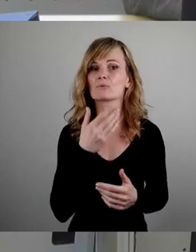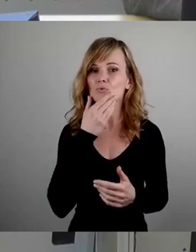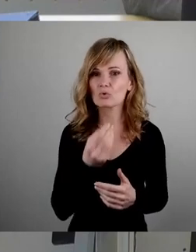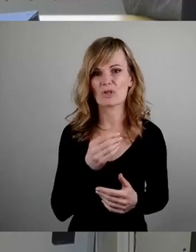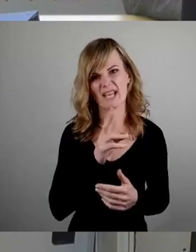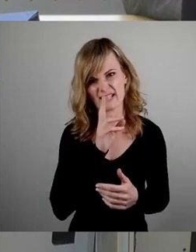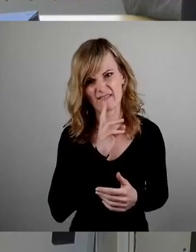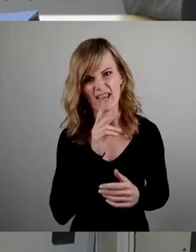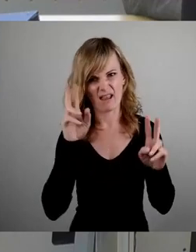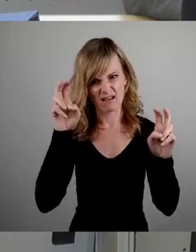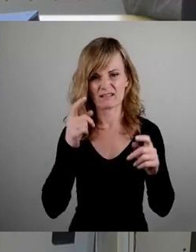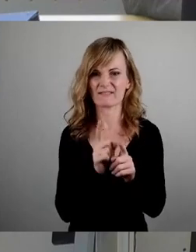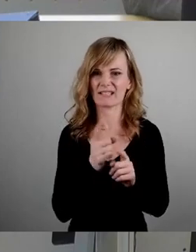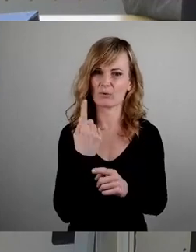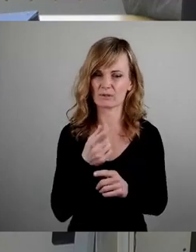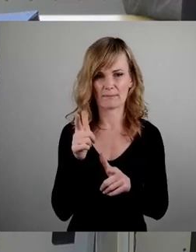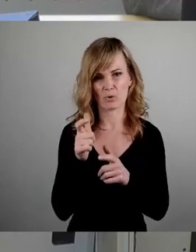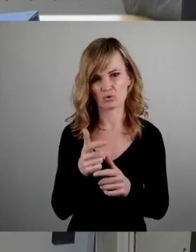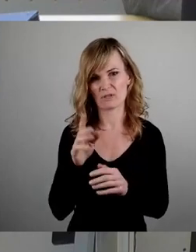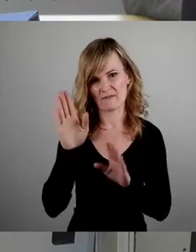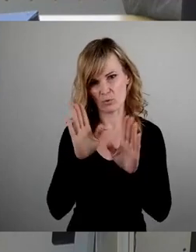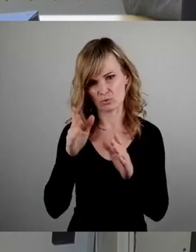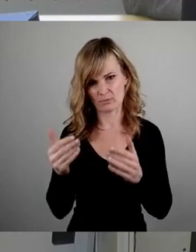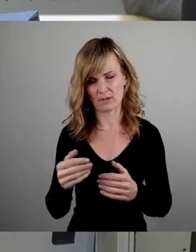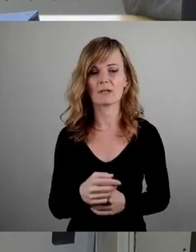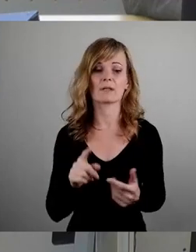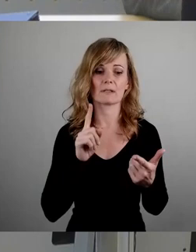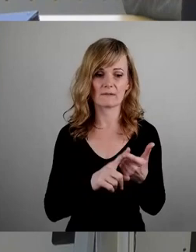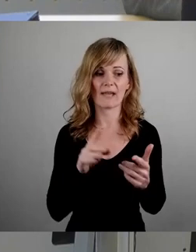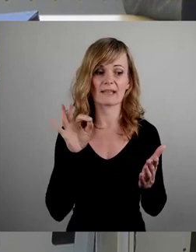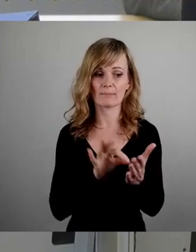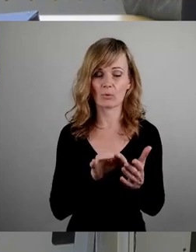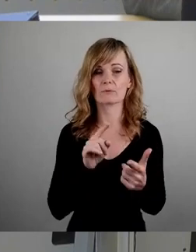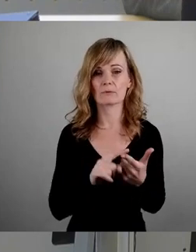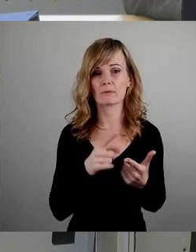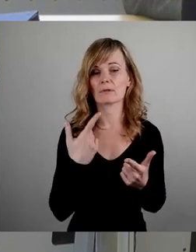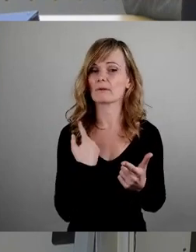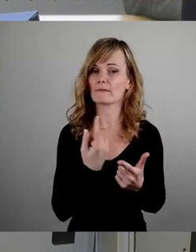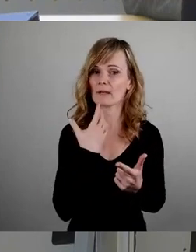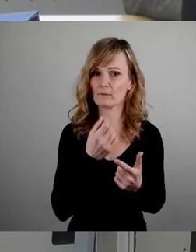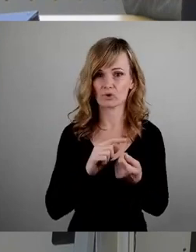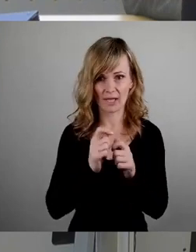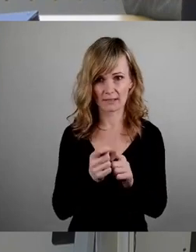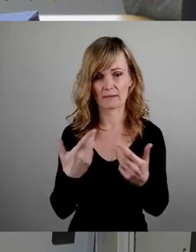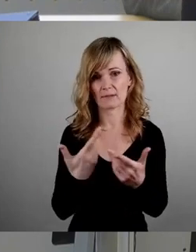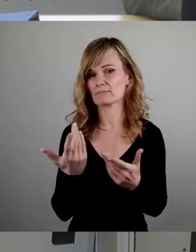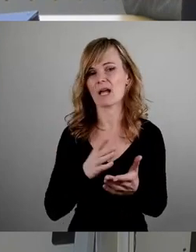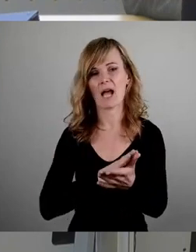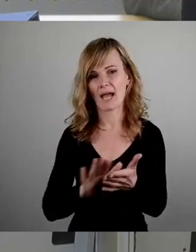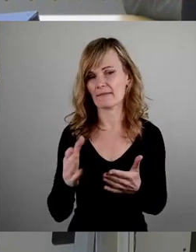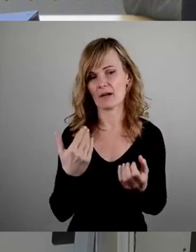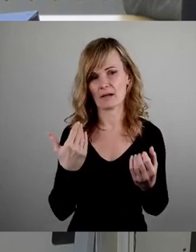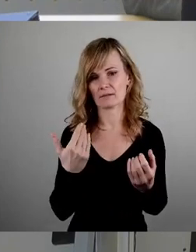unserem Ausschussvotum. Einen zweiten Punkt wollen wir ändern, und zwar sprechen wir uns ganz eindeutig dafür aus,